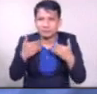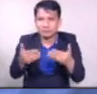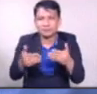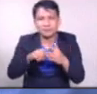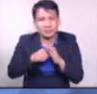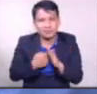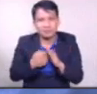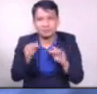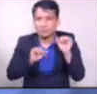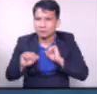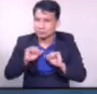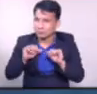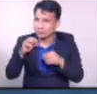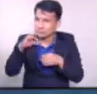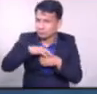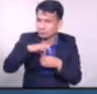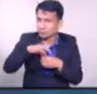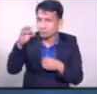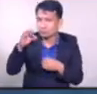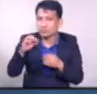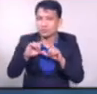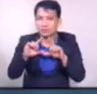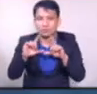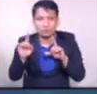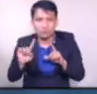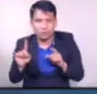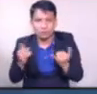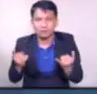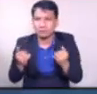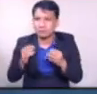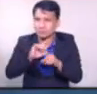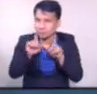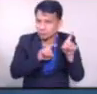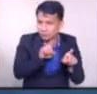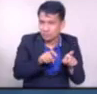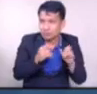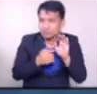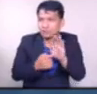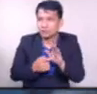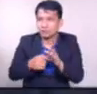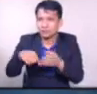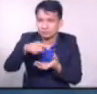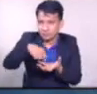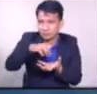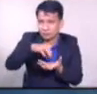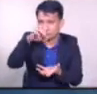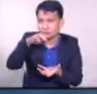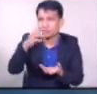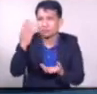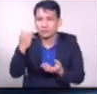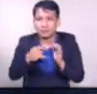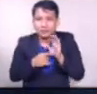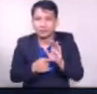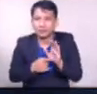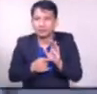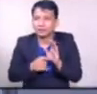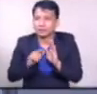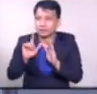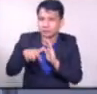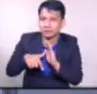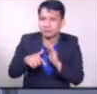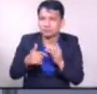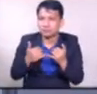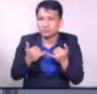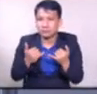bahagi ng ating programa, no, ikaw ay bubunot ng mga katanungan sa aming fishbowl dito. Babasahin ko